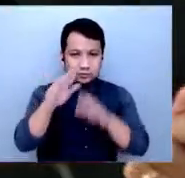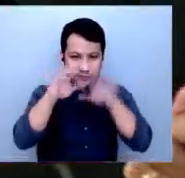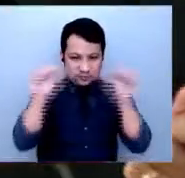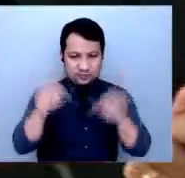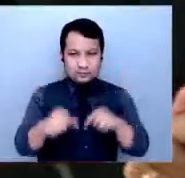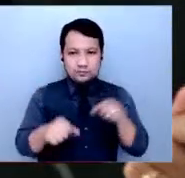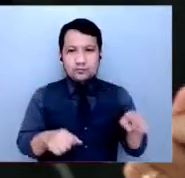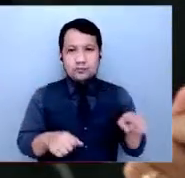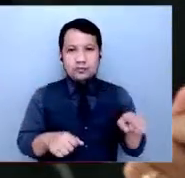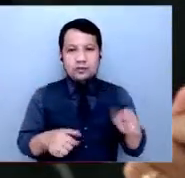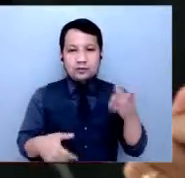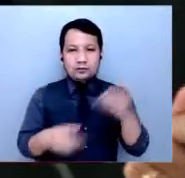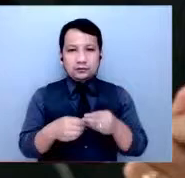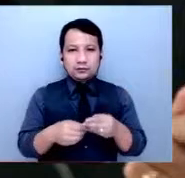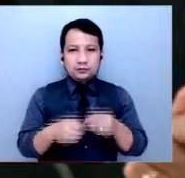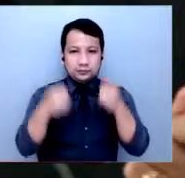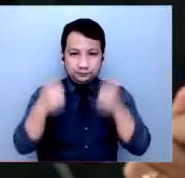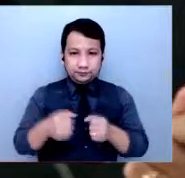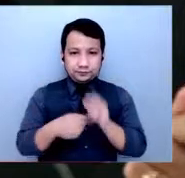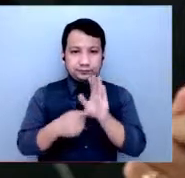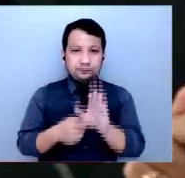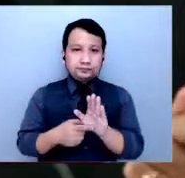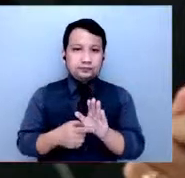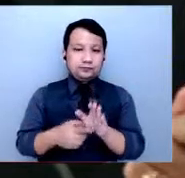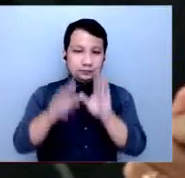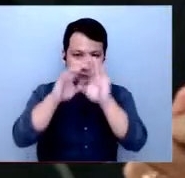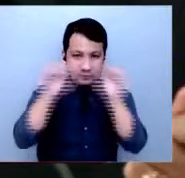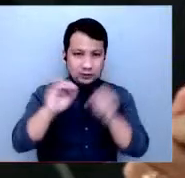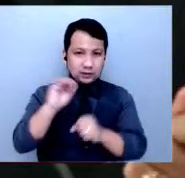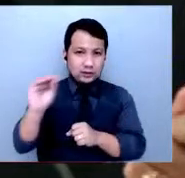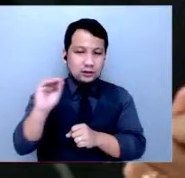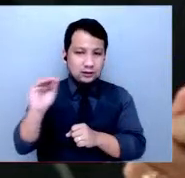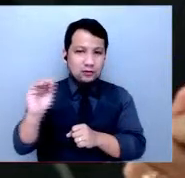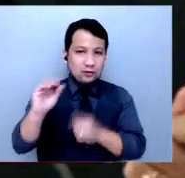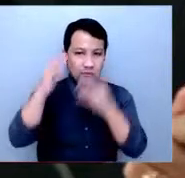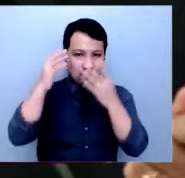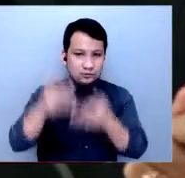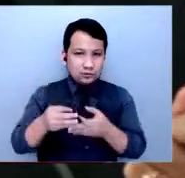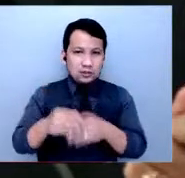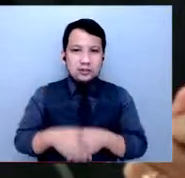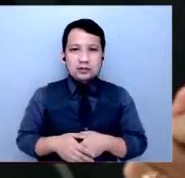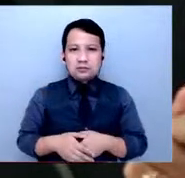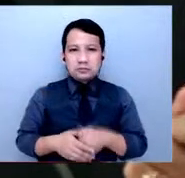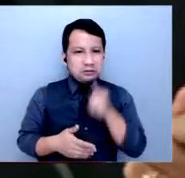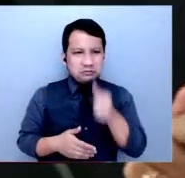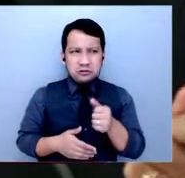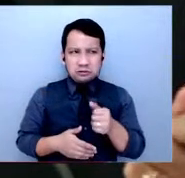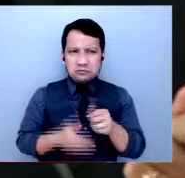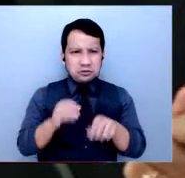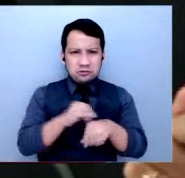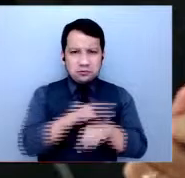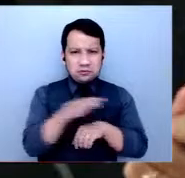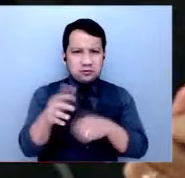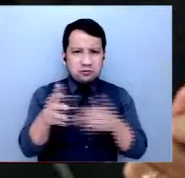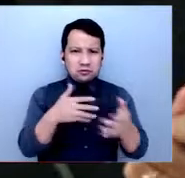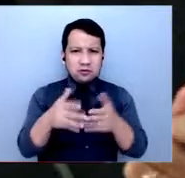Lorenzana, Nanindigan si Pangulong Duterte sa sarili niyang mga desisyon at hindi nagpapa-impluensya sa sinuman. At